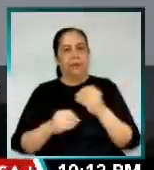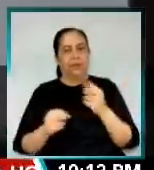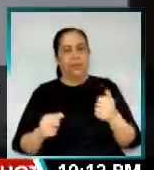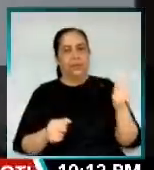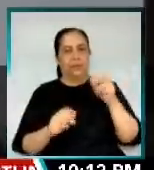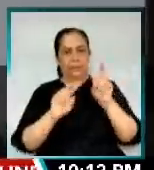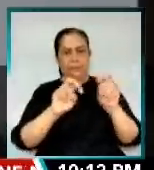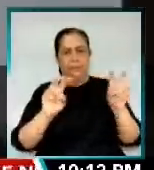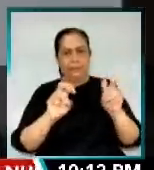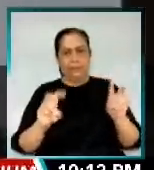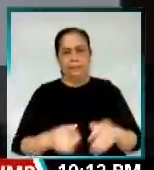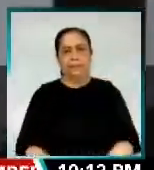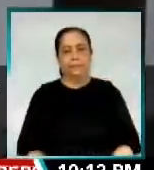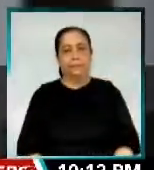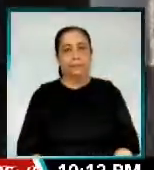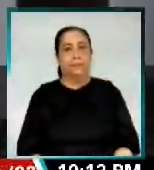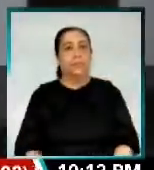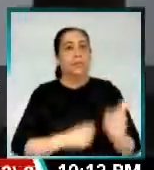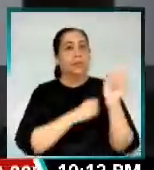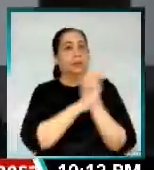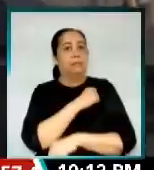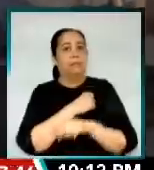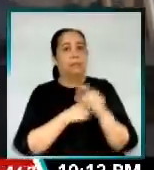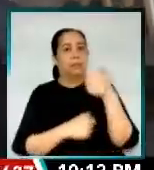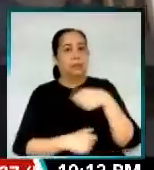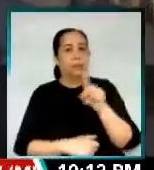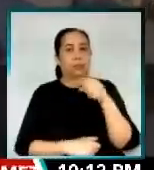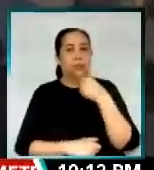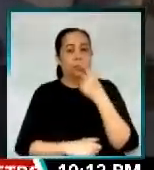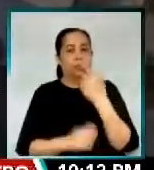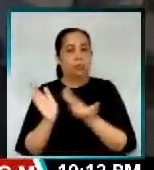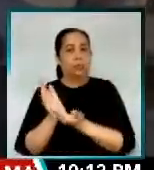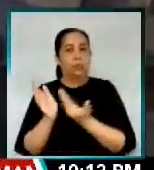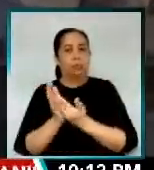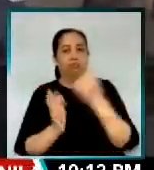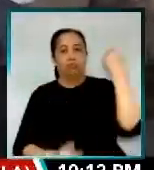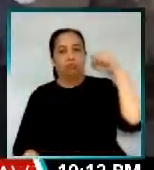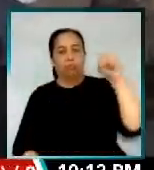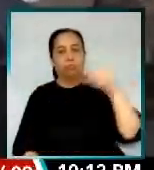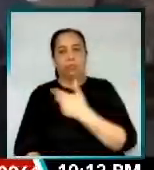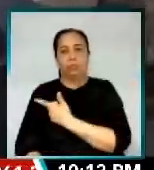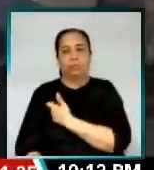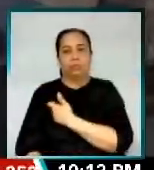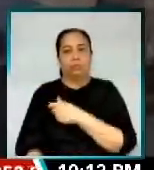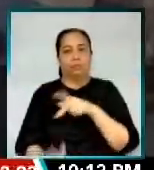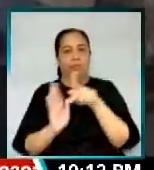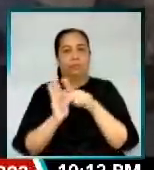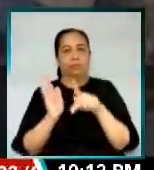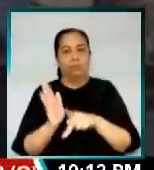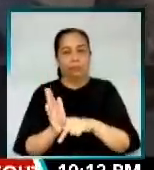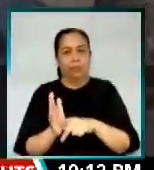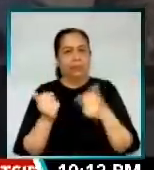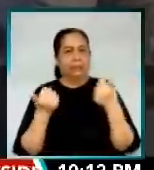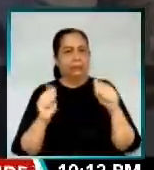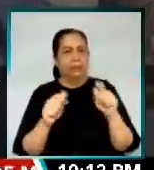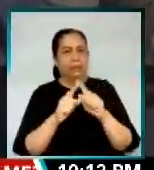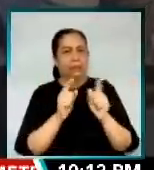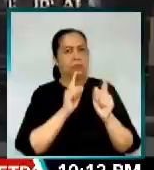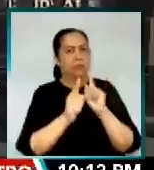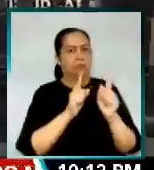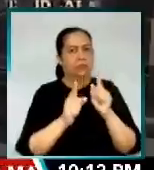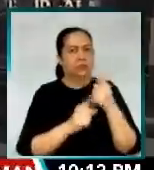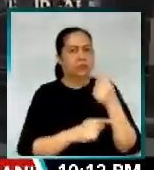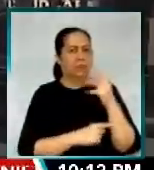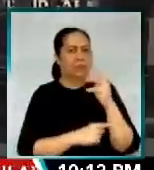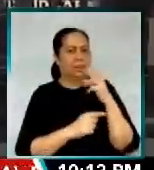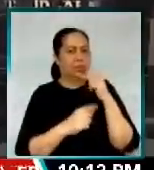ito. Parurusaan daw ang sinumang mapapatunayang lumabag sa vaccine protocol. Sinubukan kuna ng pahayag ng GMA News ang